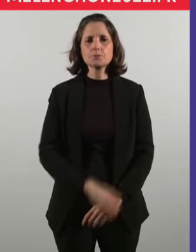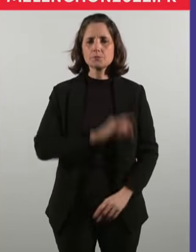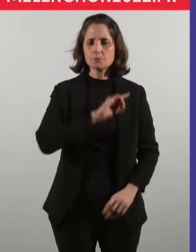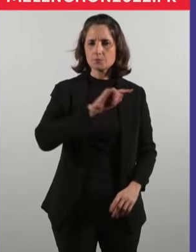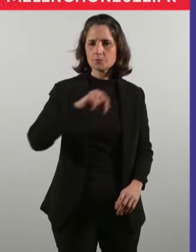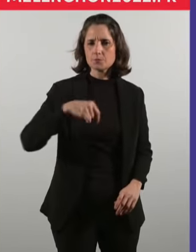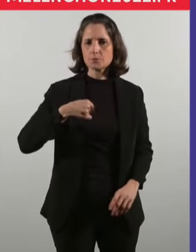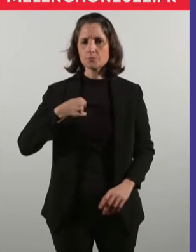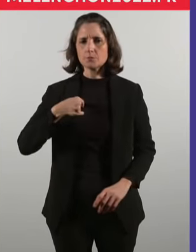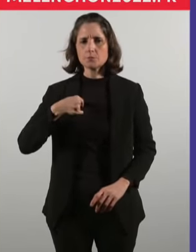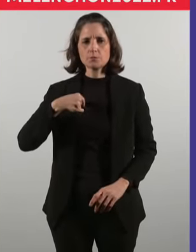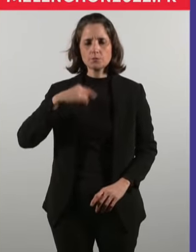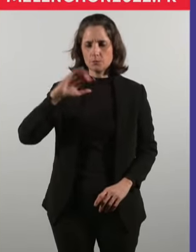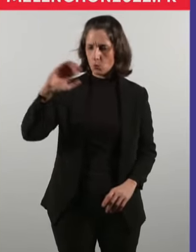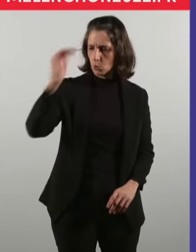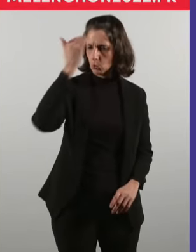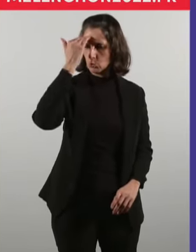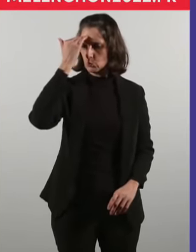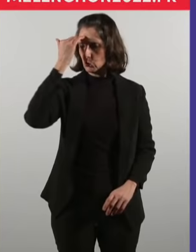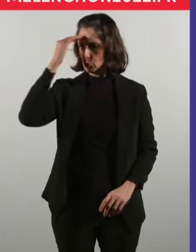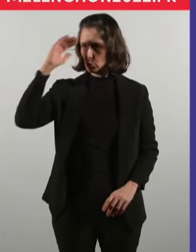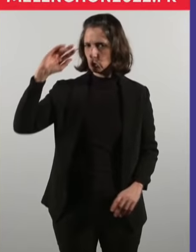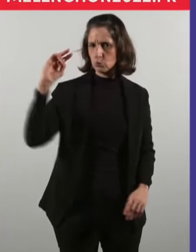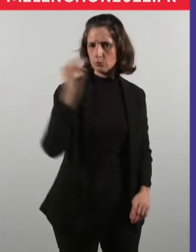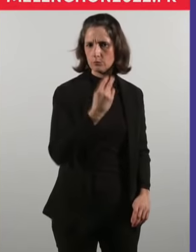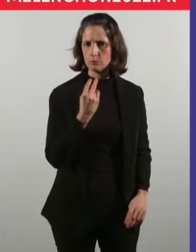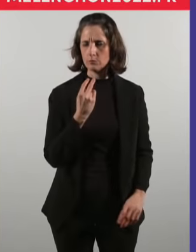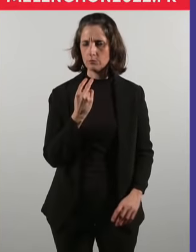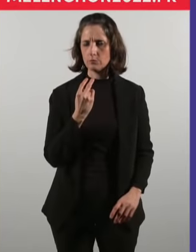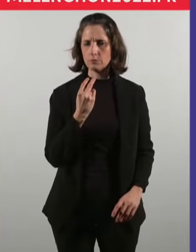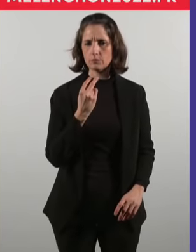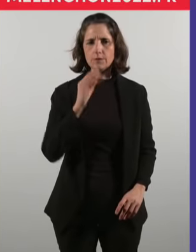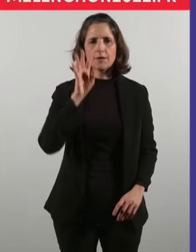Reconnaissons-nous les femmes, parlons-nous,